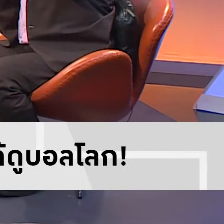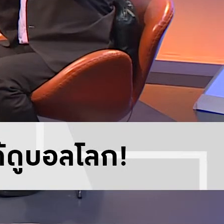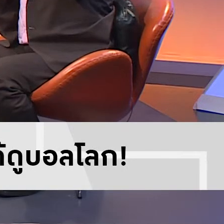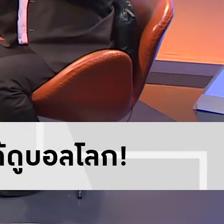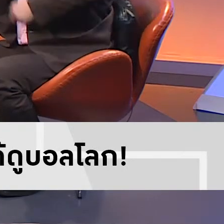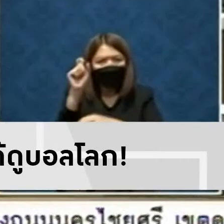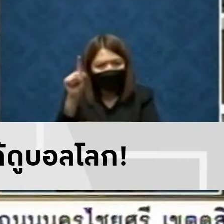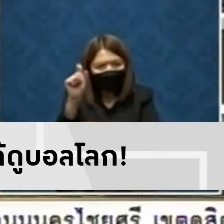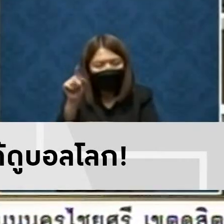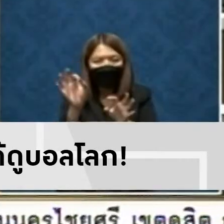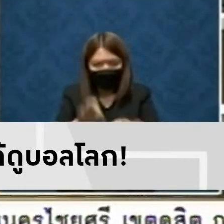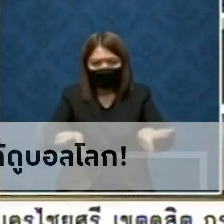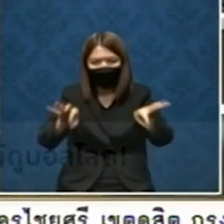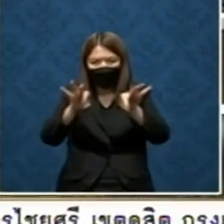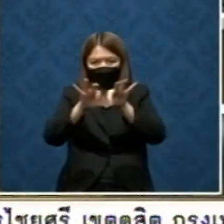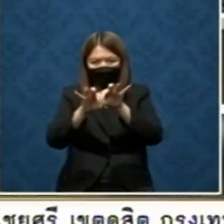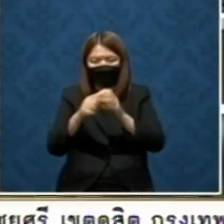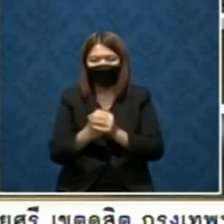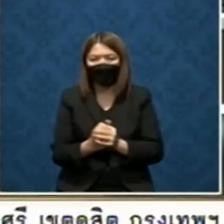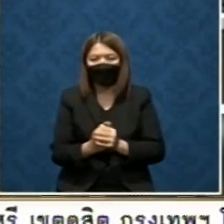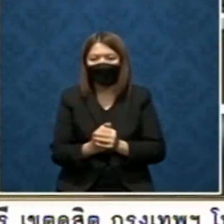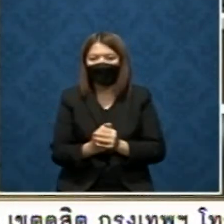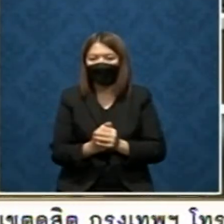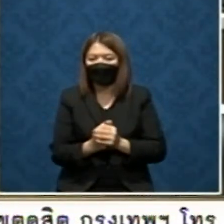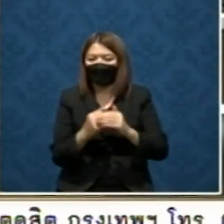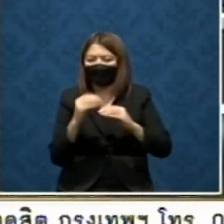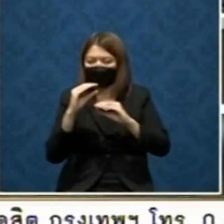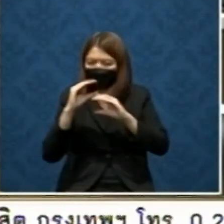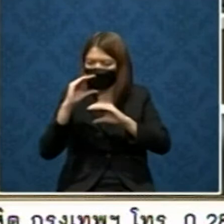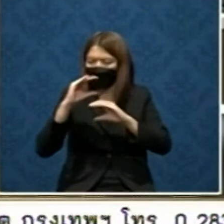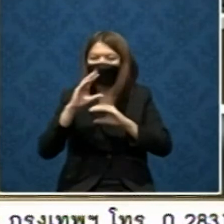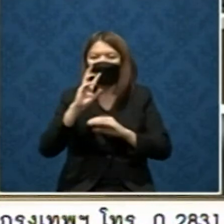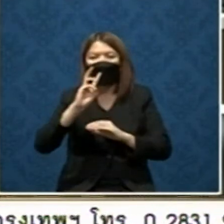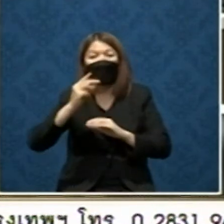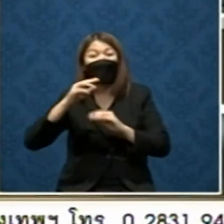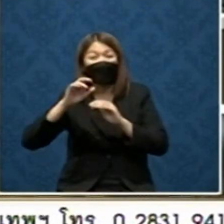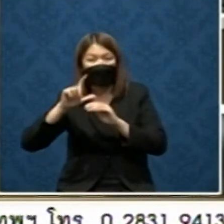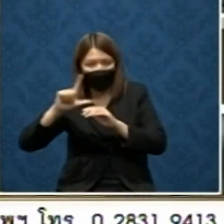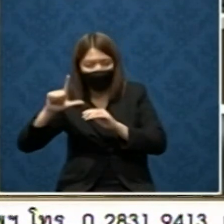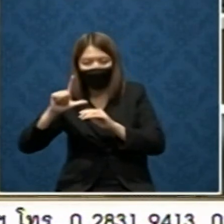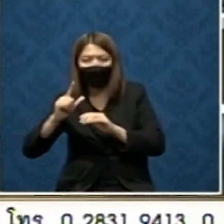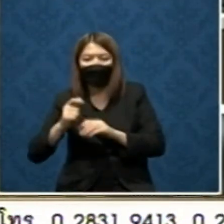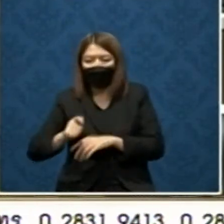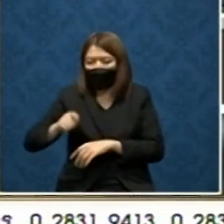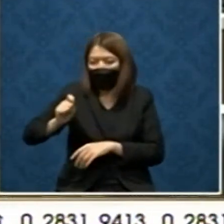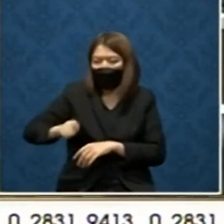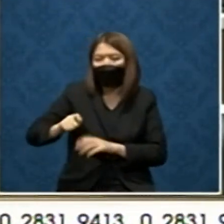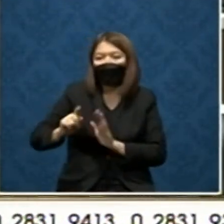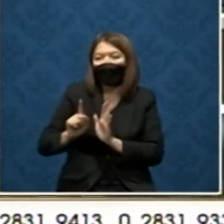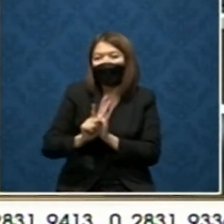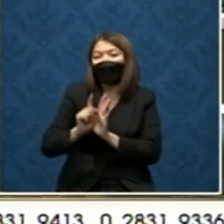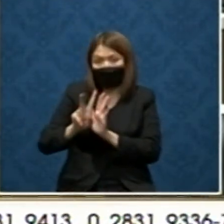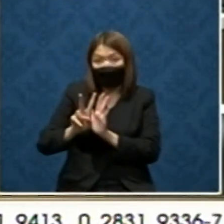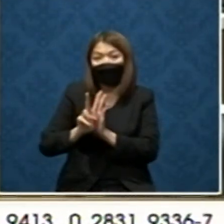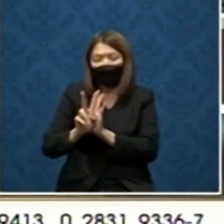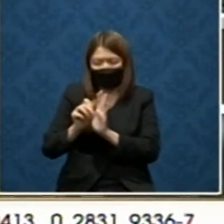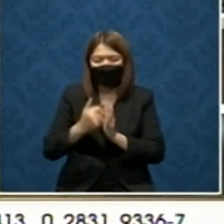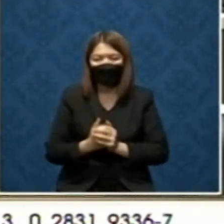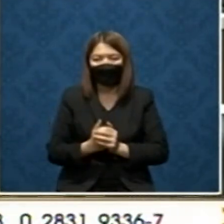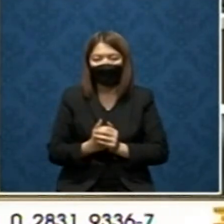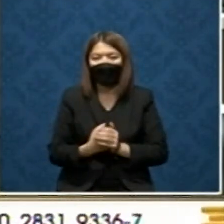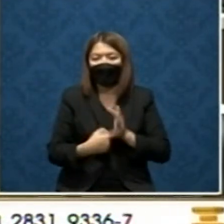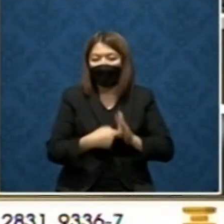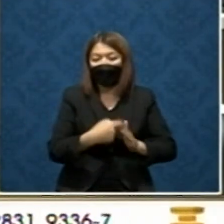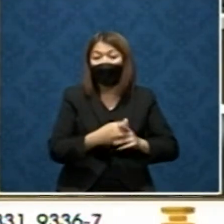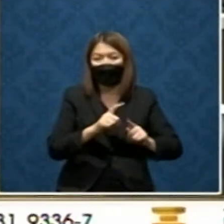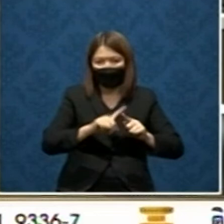ท้องถิ่นใช่ไหมมาตรา9ทำเรื่องอะไรตอนนั้นที่มีปัญหากันแล้วไปนับชื่อนับองค์แล้วสุดท้ายไปโหวตผิดอ้างว่าอะไรนะอ้างว่าฟังคำถามผิดนะฮะโหวตฝ่ายค้านชนะไปปร